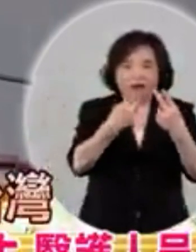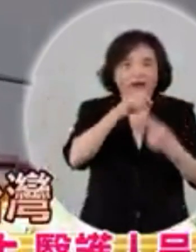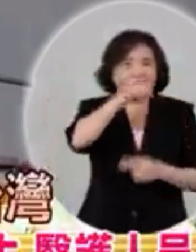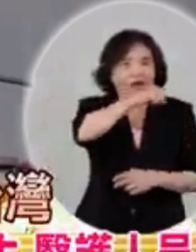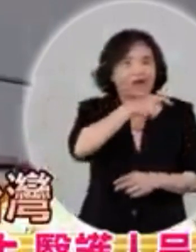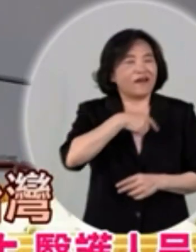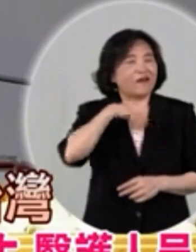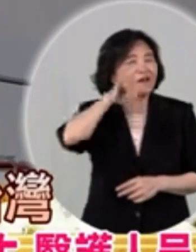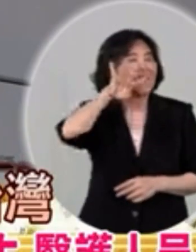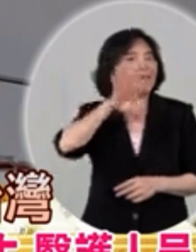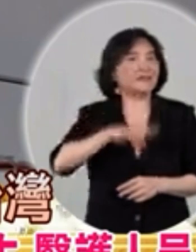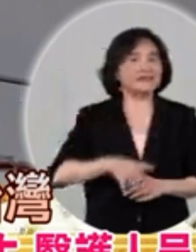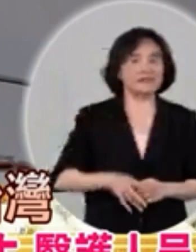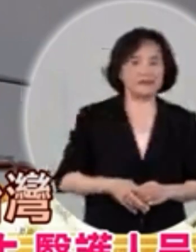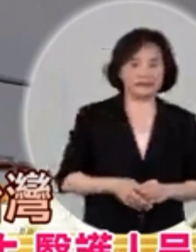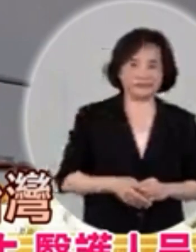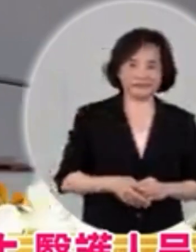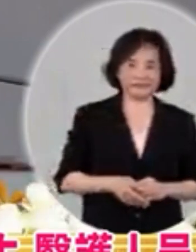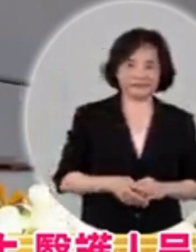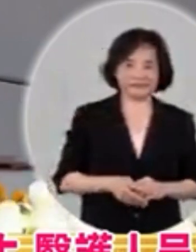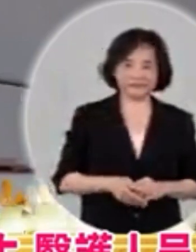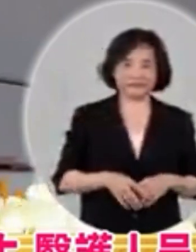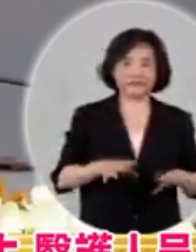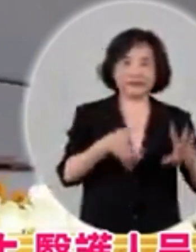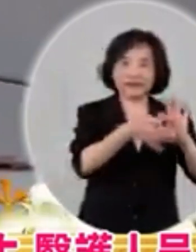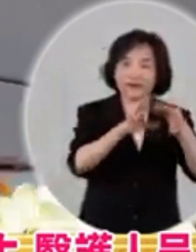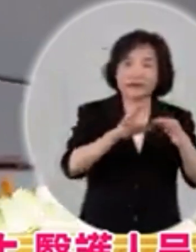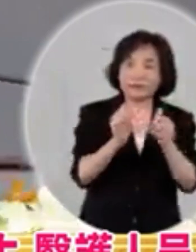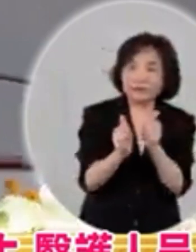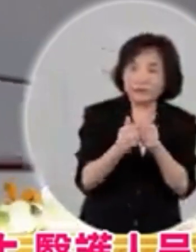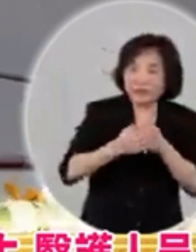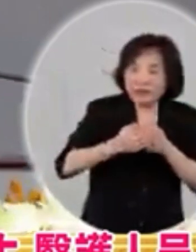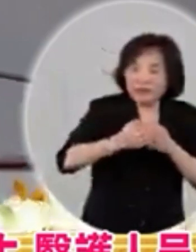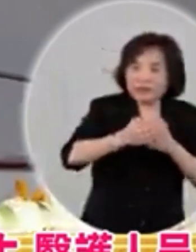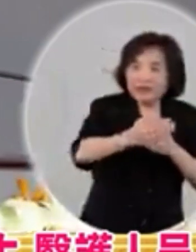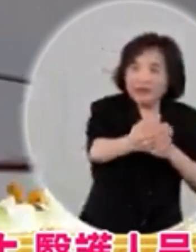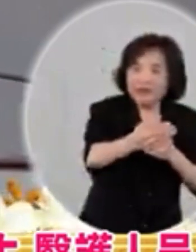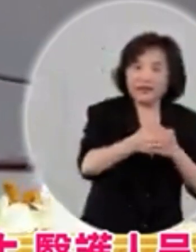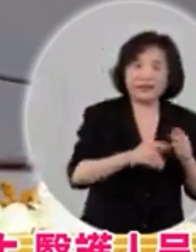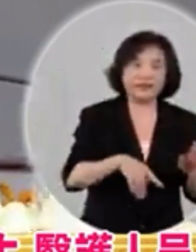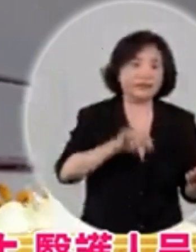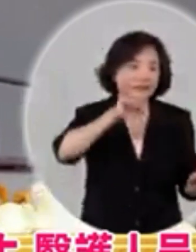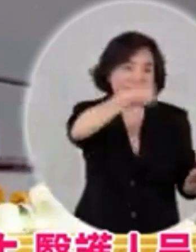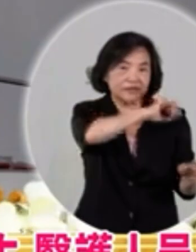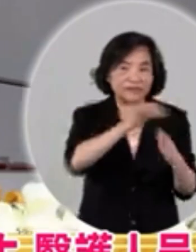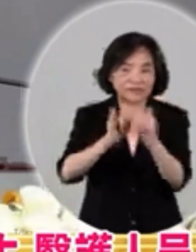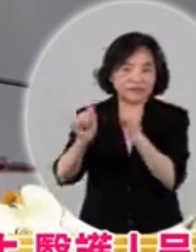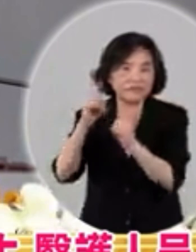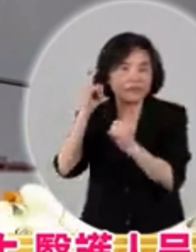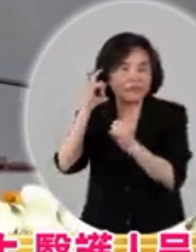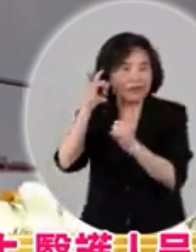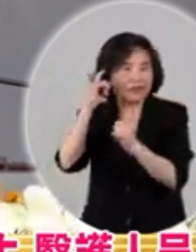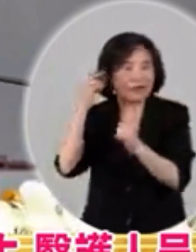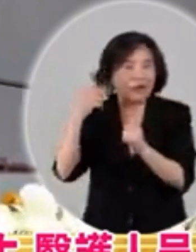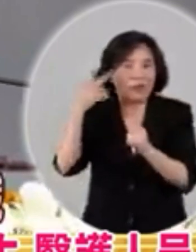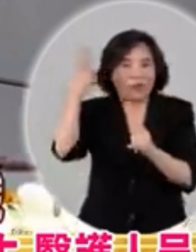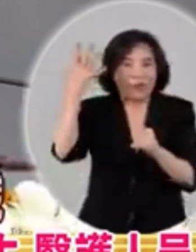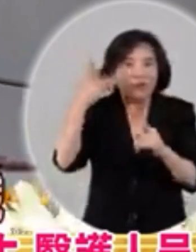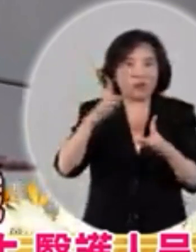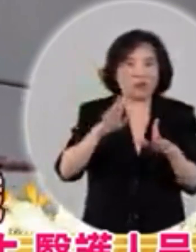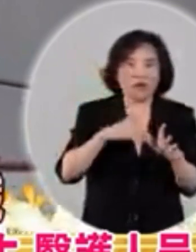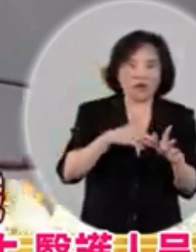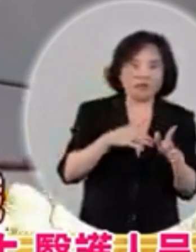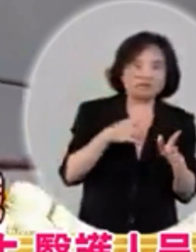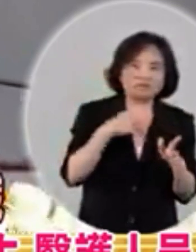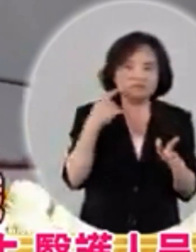湾。在奥运比赛的过程里，台湾人民再次确立了不分彼此